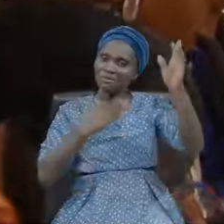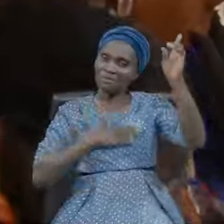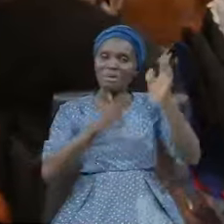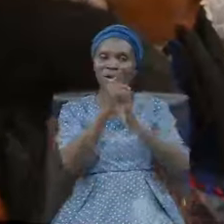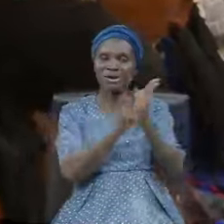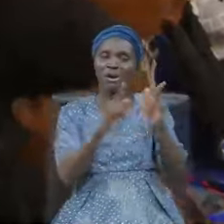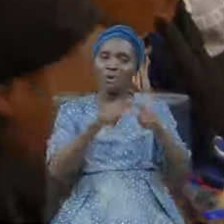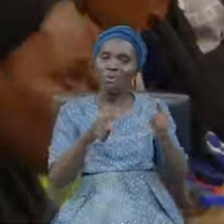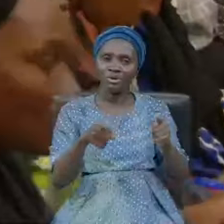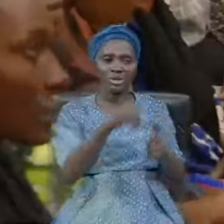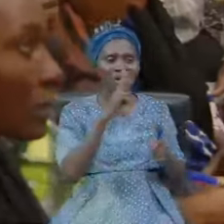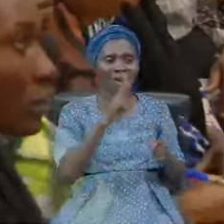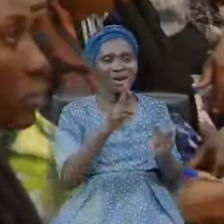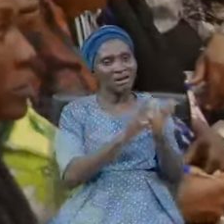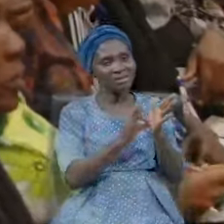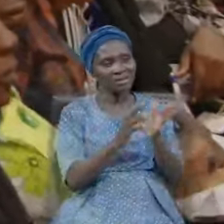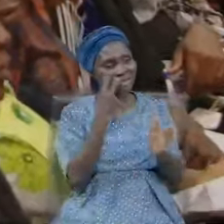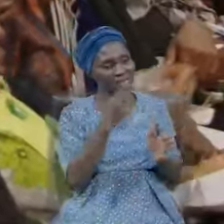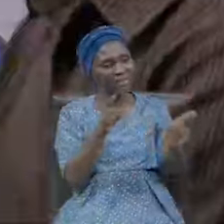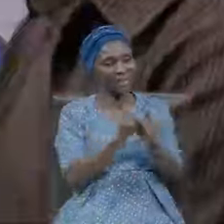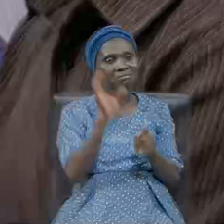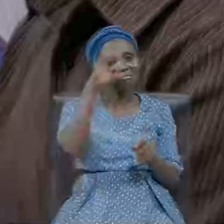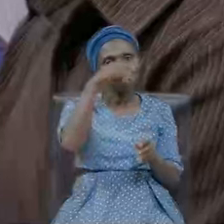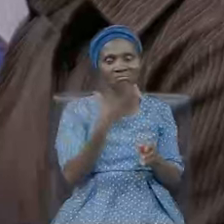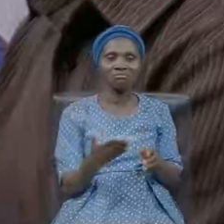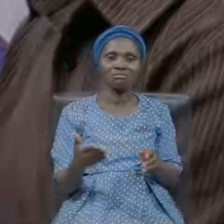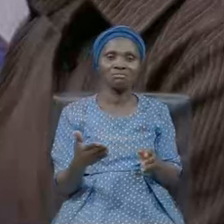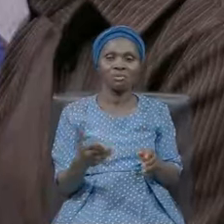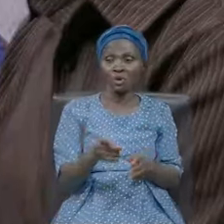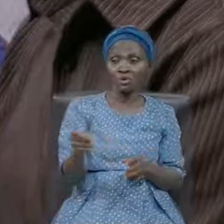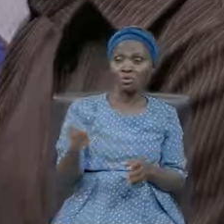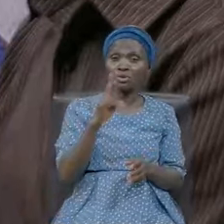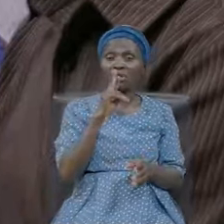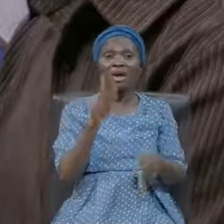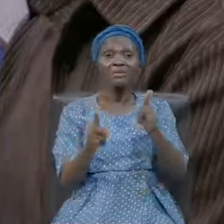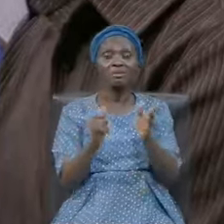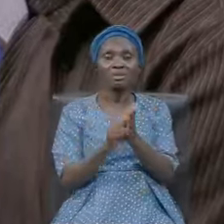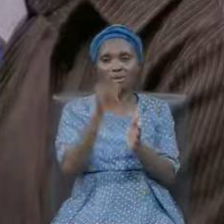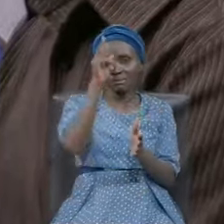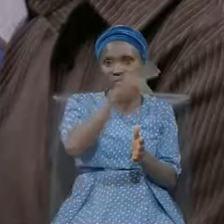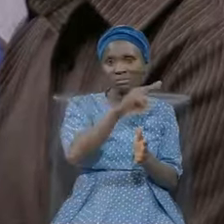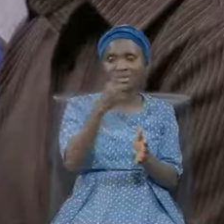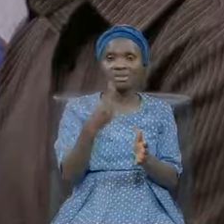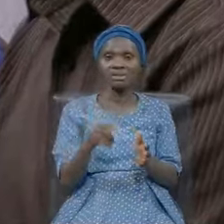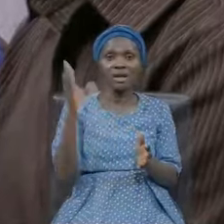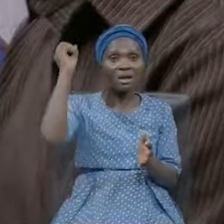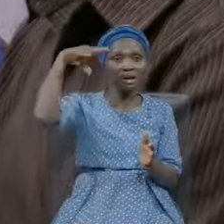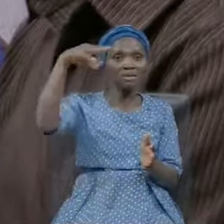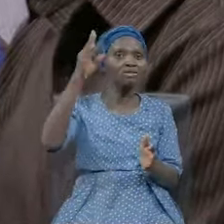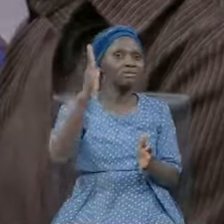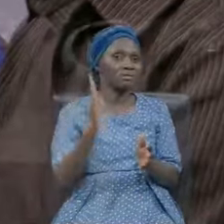elles sont regardées comme quelque chose d'étranger. Ce sont les gens-là qui comprennent mal la grâce de